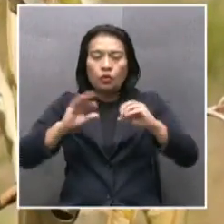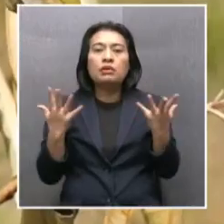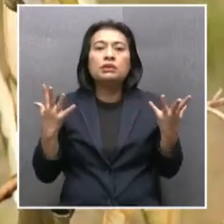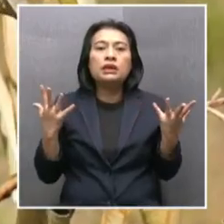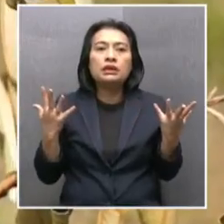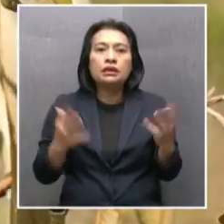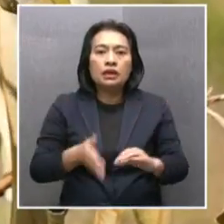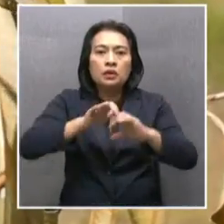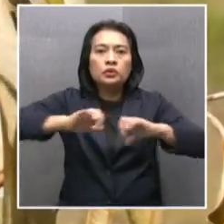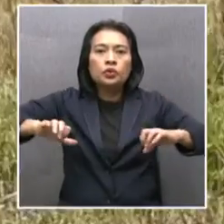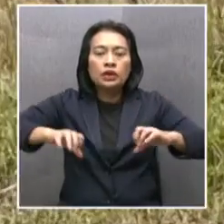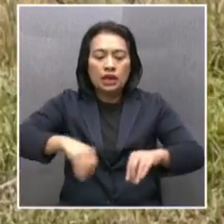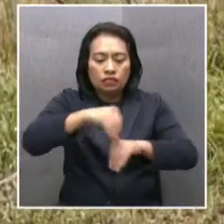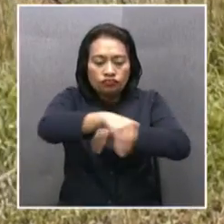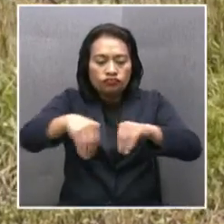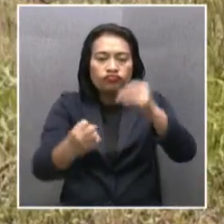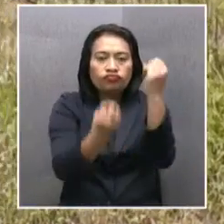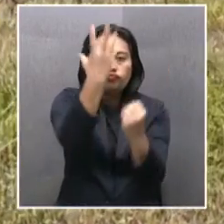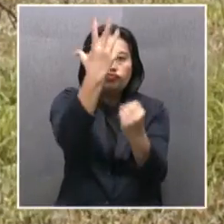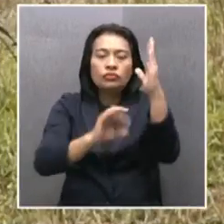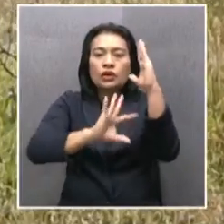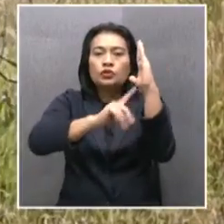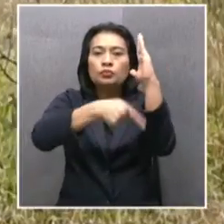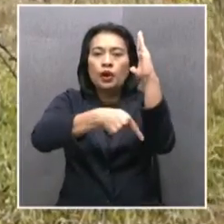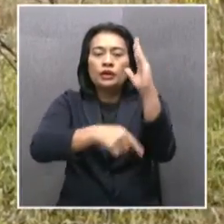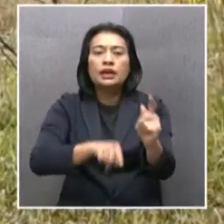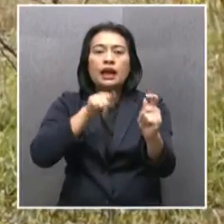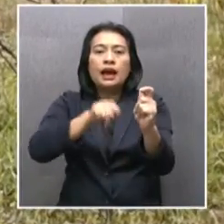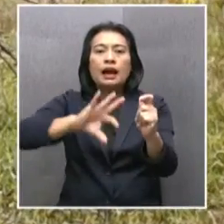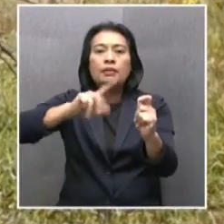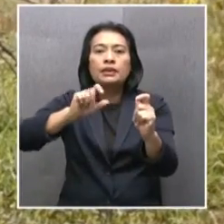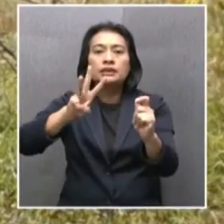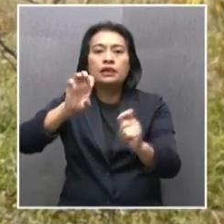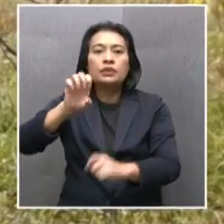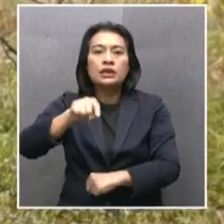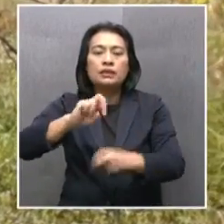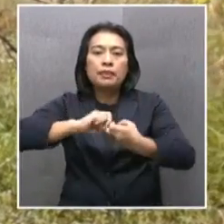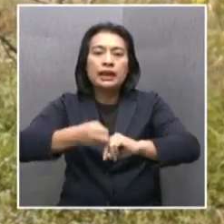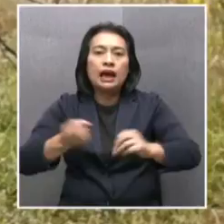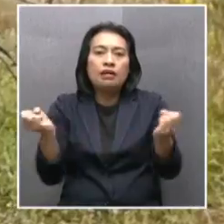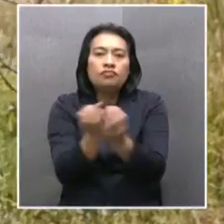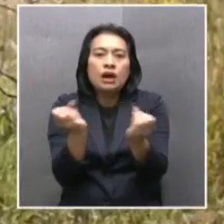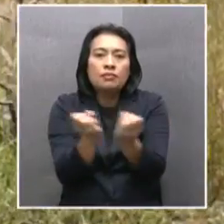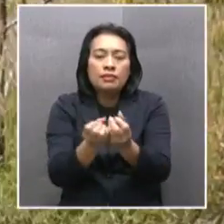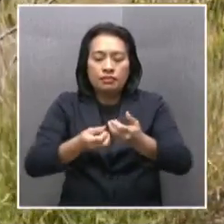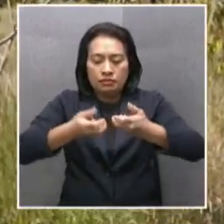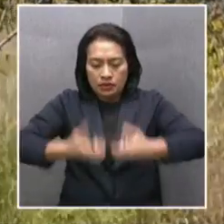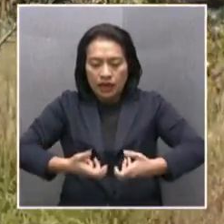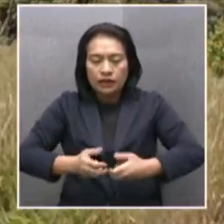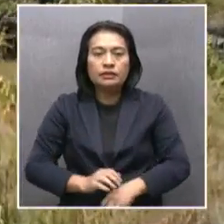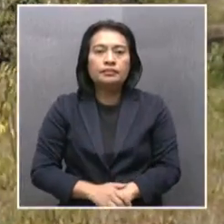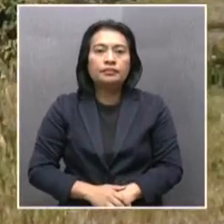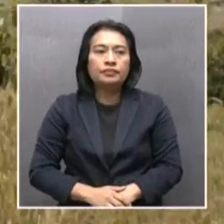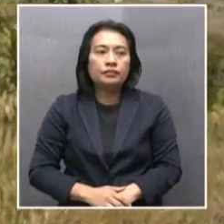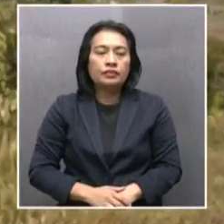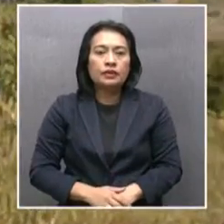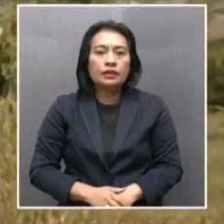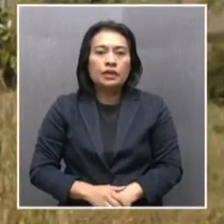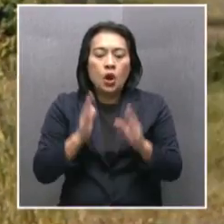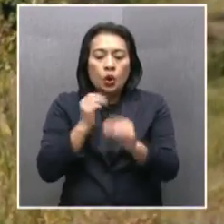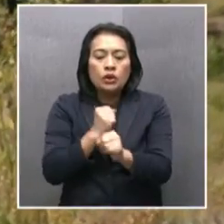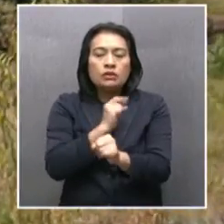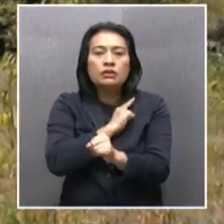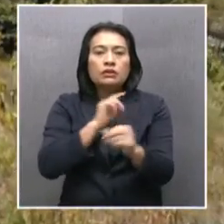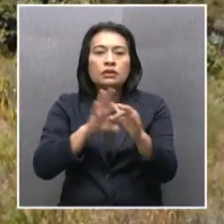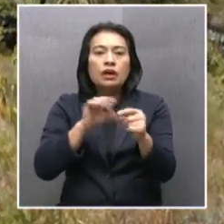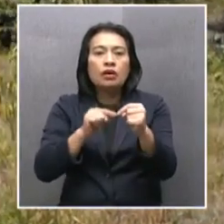เรียนในอำเภอสวีจังหวัดชุมพรได้รับผลกระทบอย่างหนักเลยล่ะครับนางเพ็ญพรพันมณีชาวสวนทุเรียนตำบ